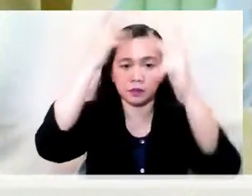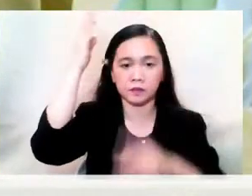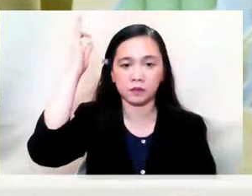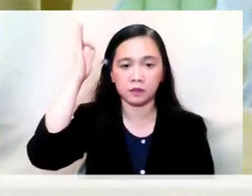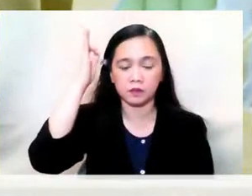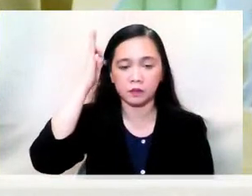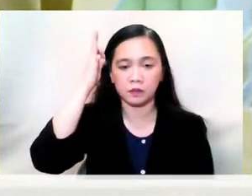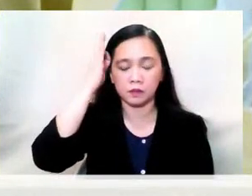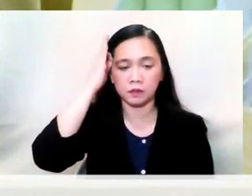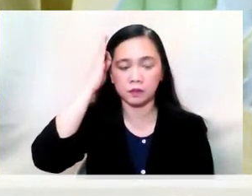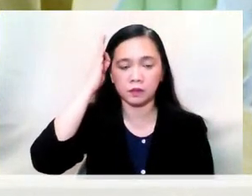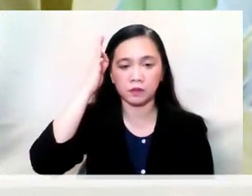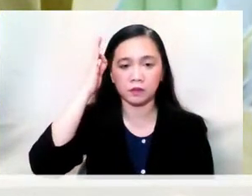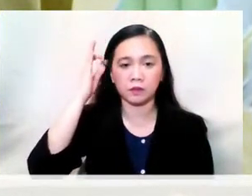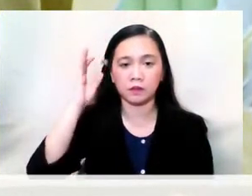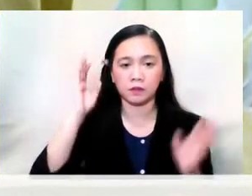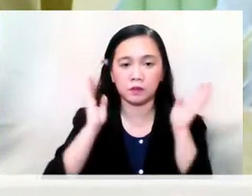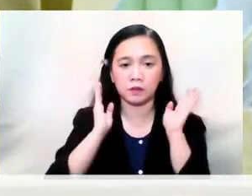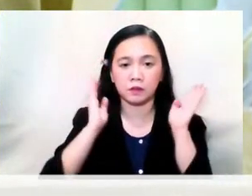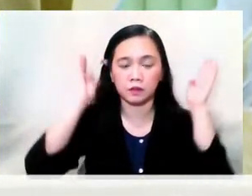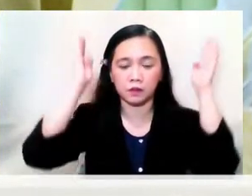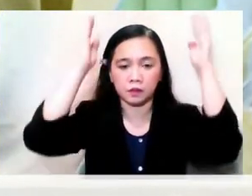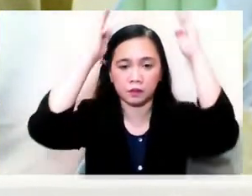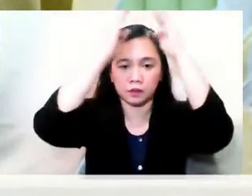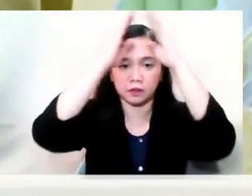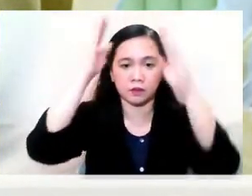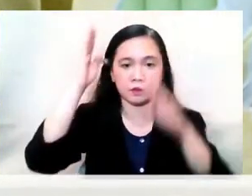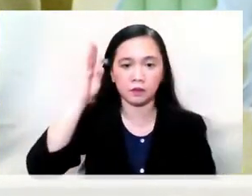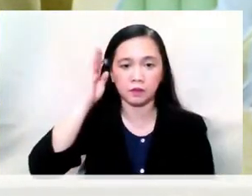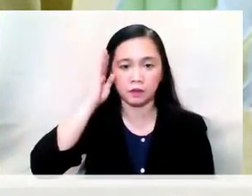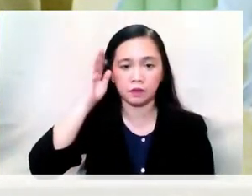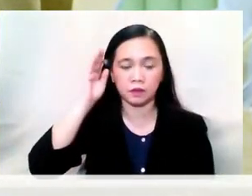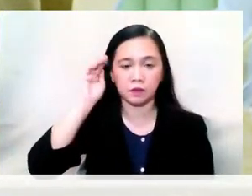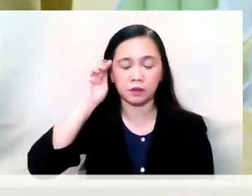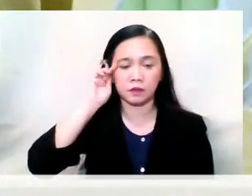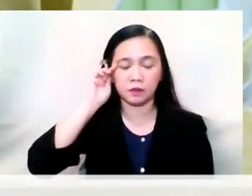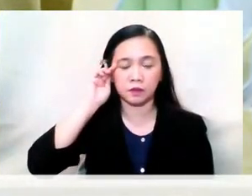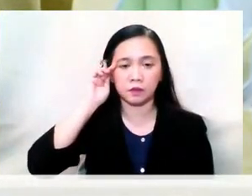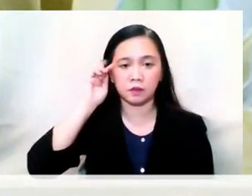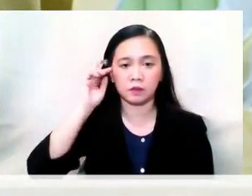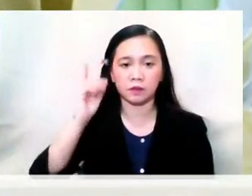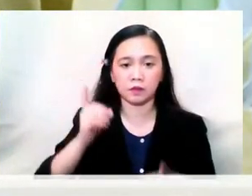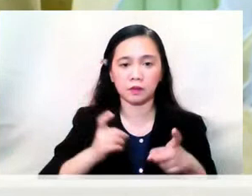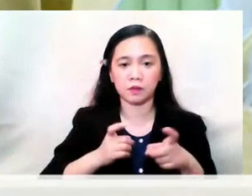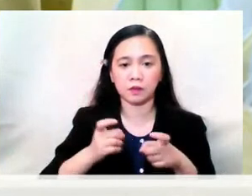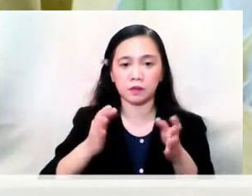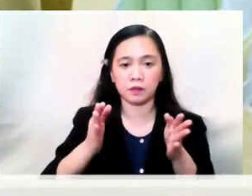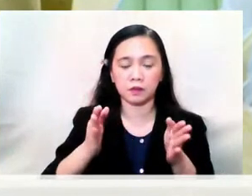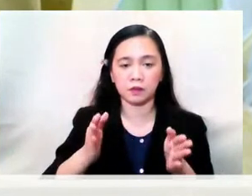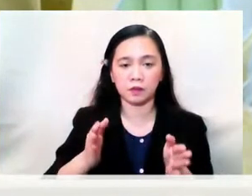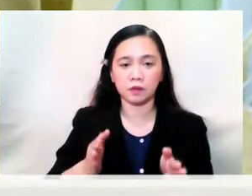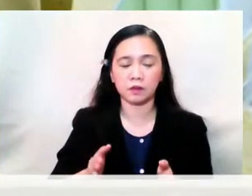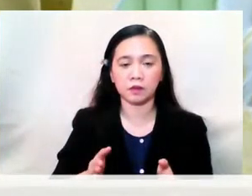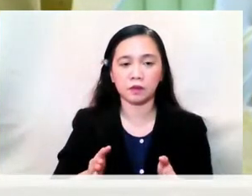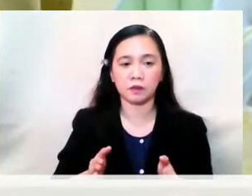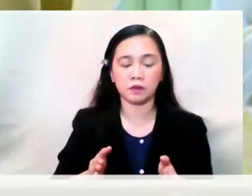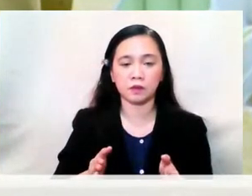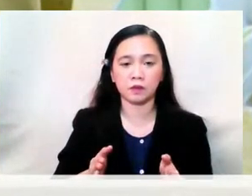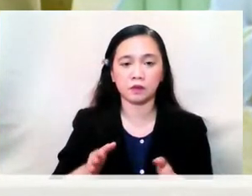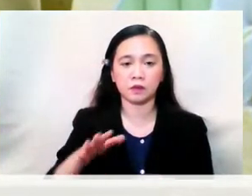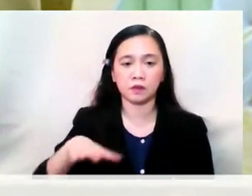mahal naming Obispo Broderick, ang aming Apostolic Administrator, ng tanang mga